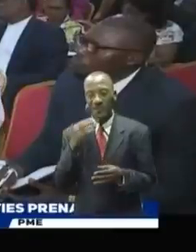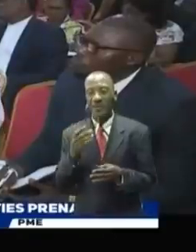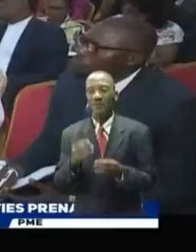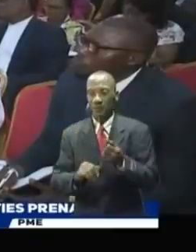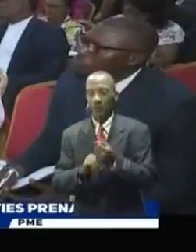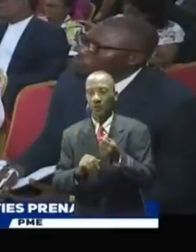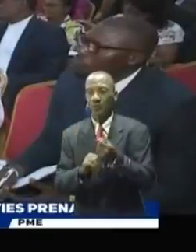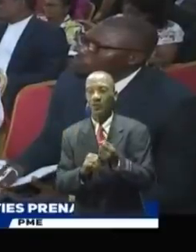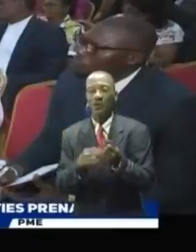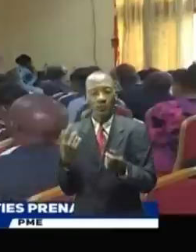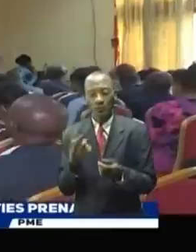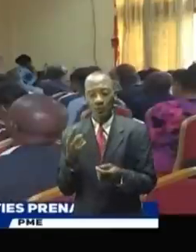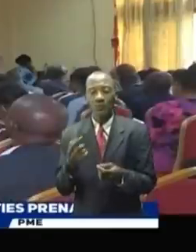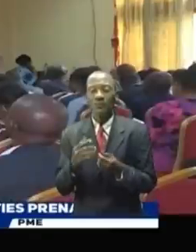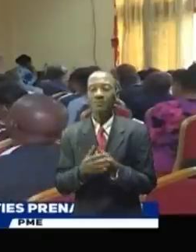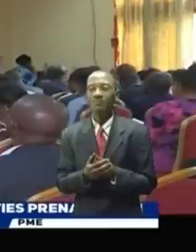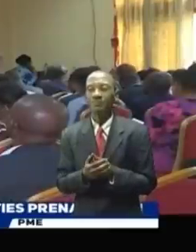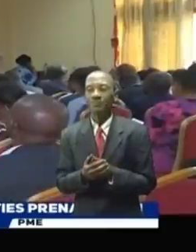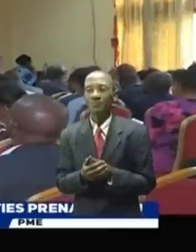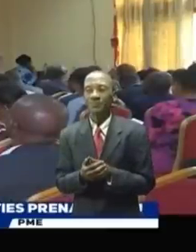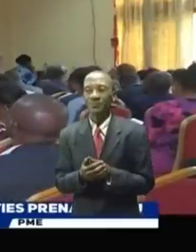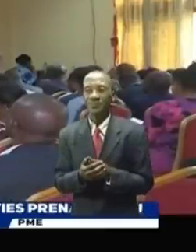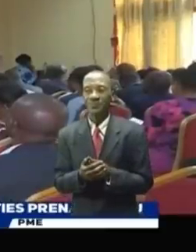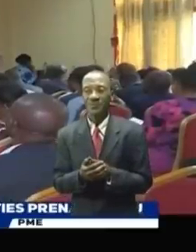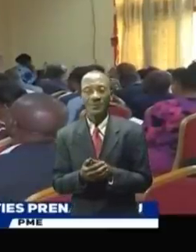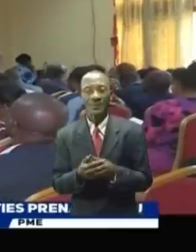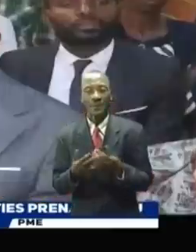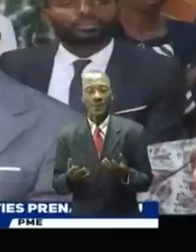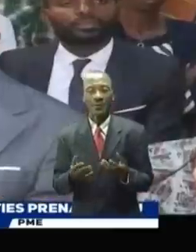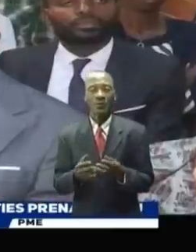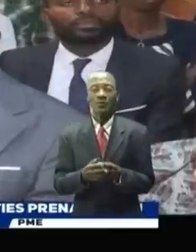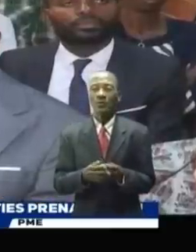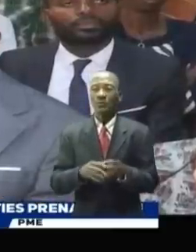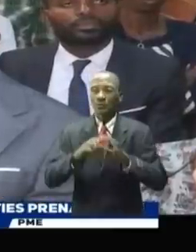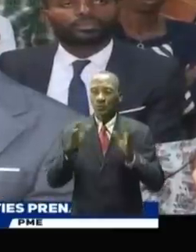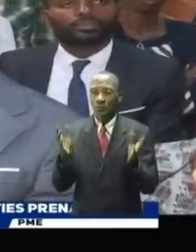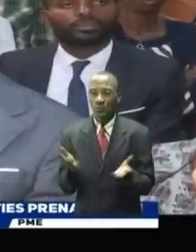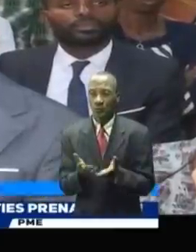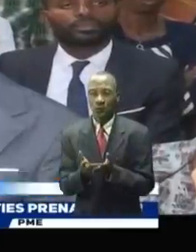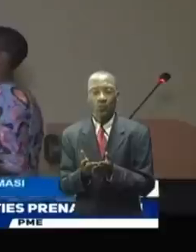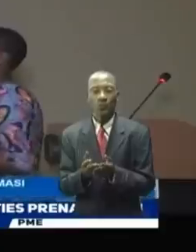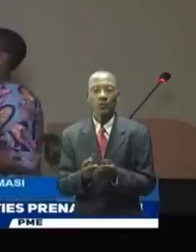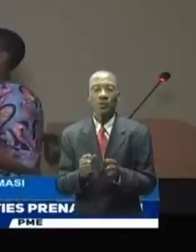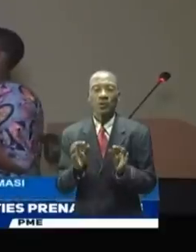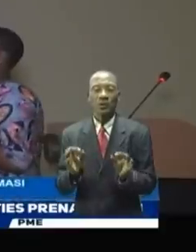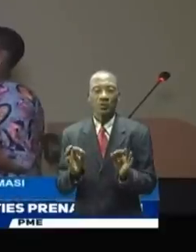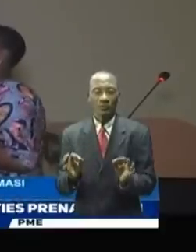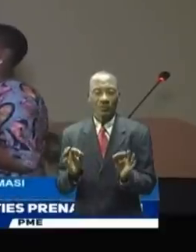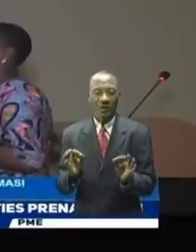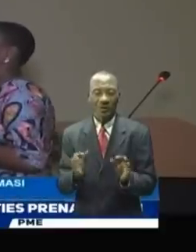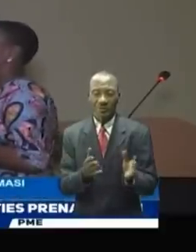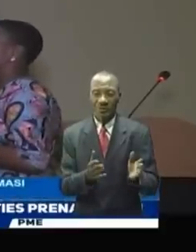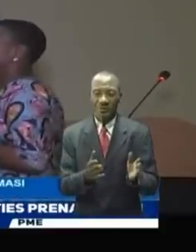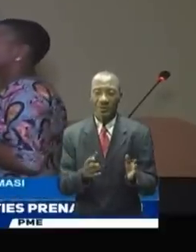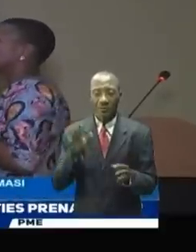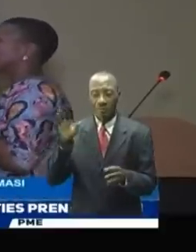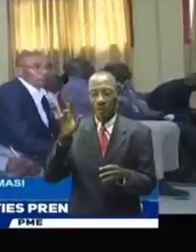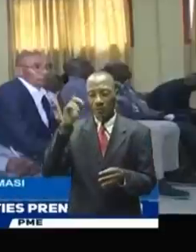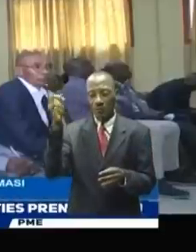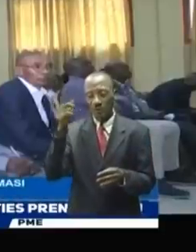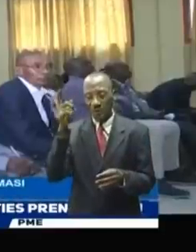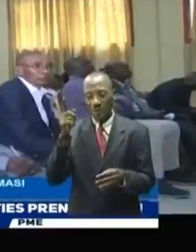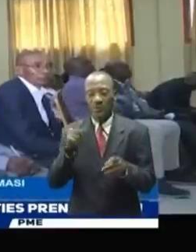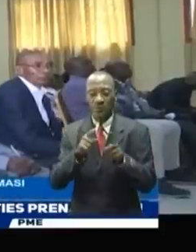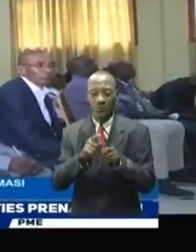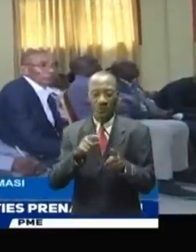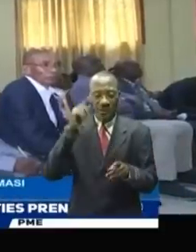lieu de noter que le projet Transforme est né d'une étroite collaboration entre le gouvernement congolais et la Banque mondiale dans le